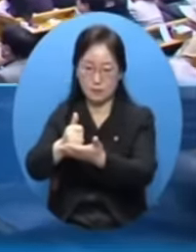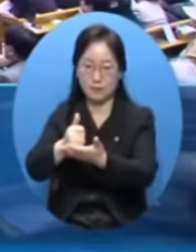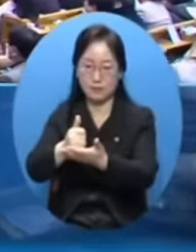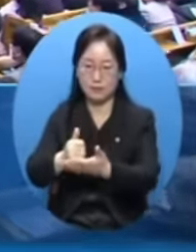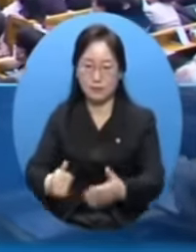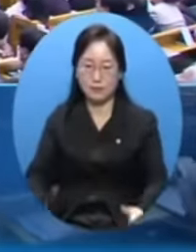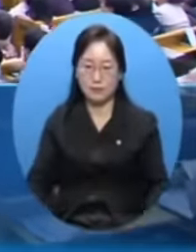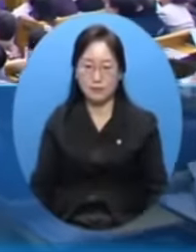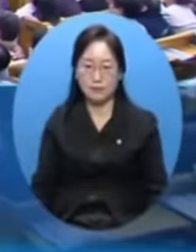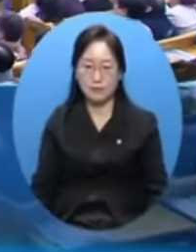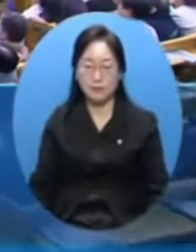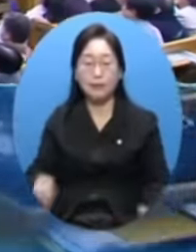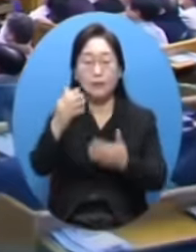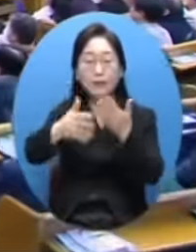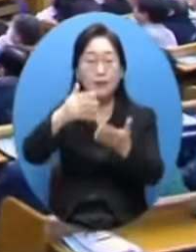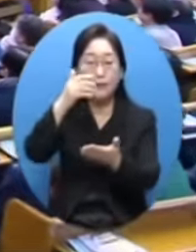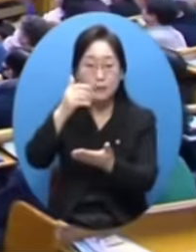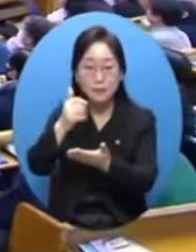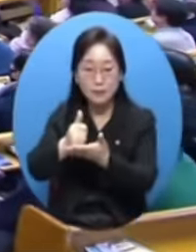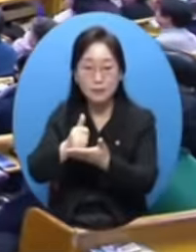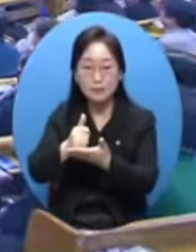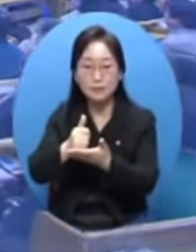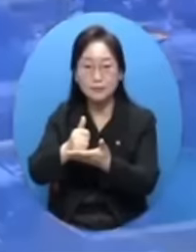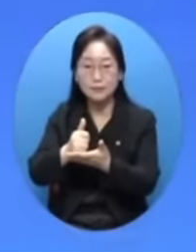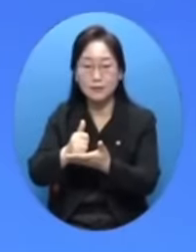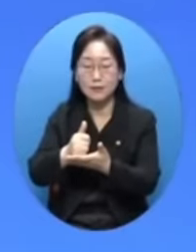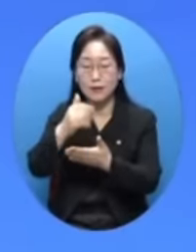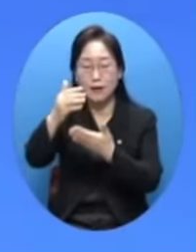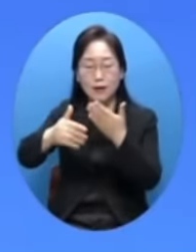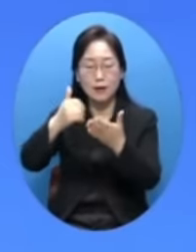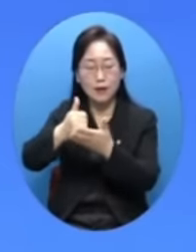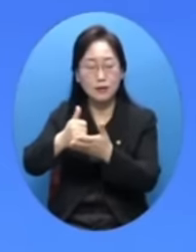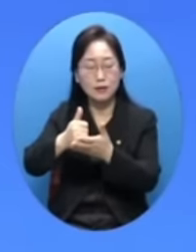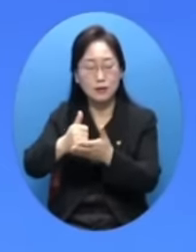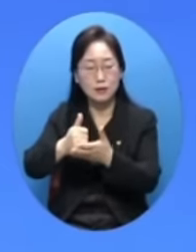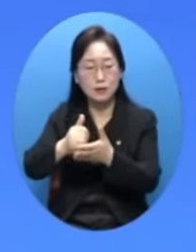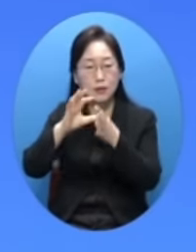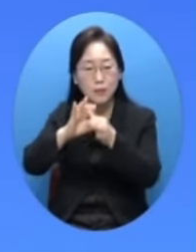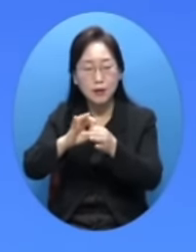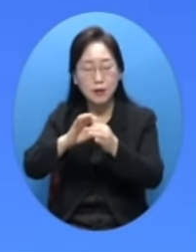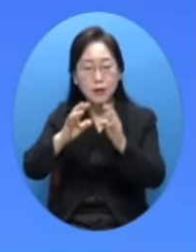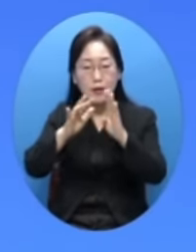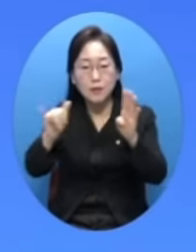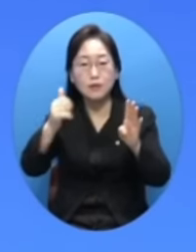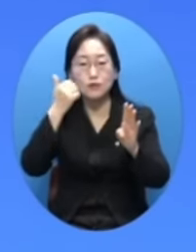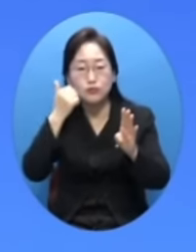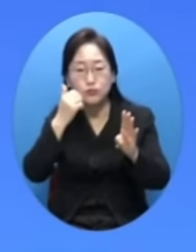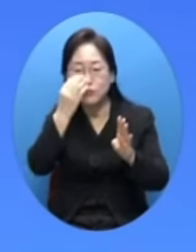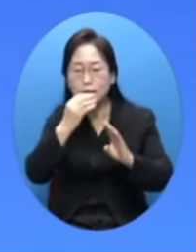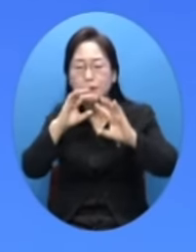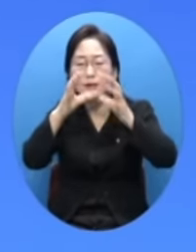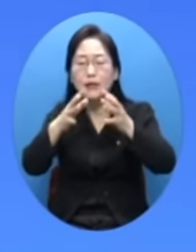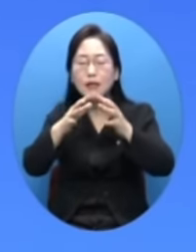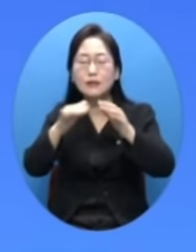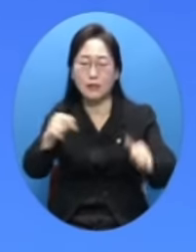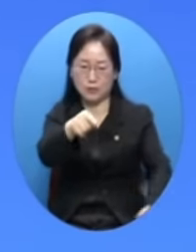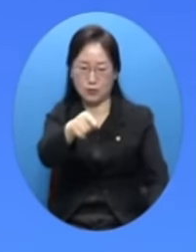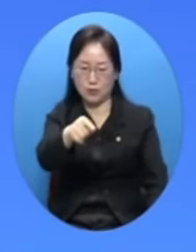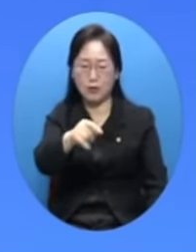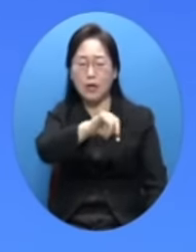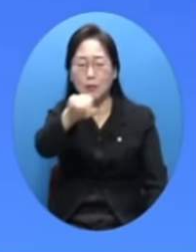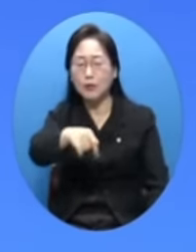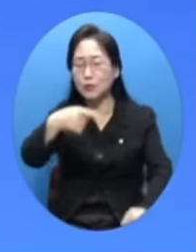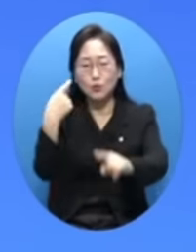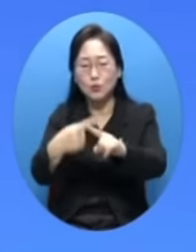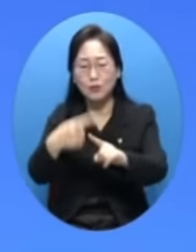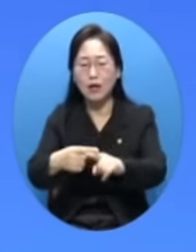이니라 하나님께서 하나님의 백성 이스라엘 백성을 벌어지 갔다고 불렀습니다 벌어 갔 너